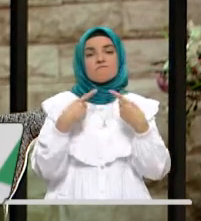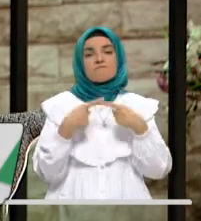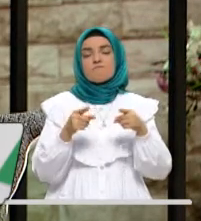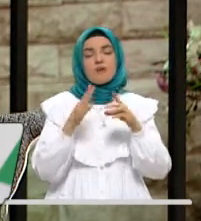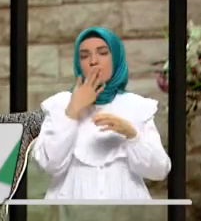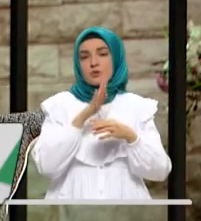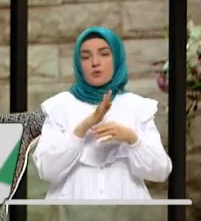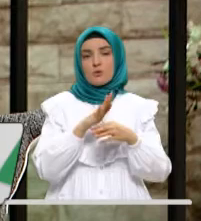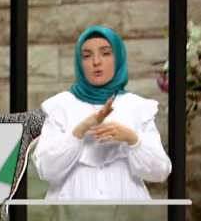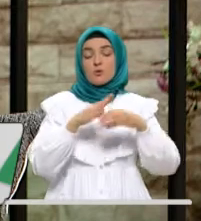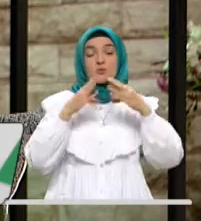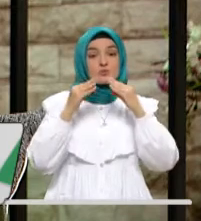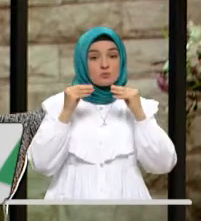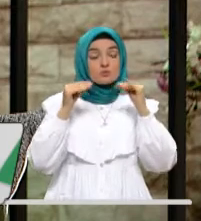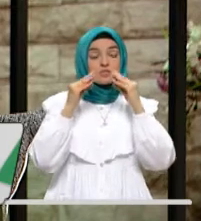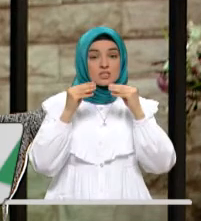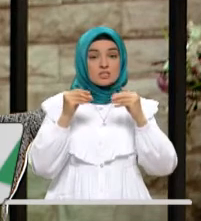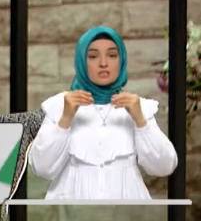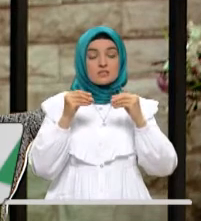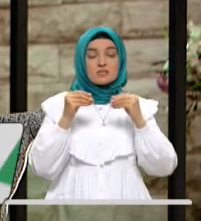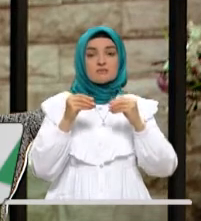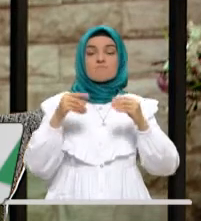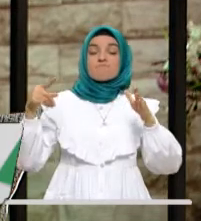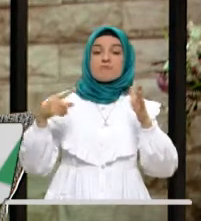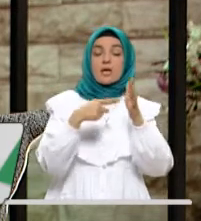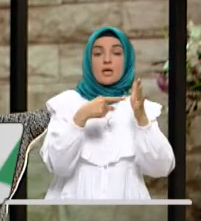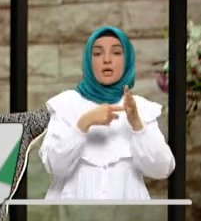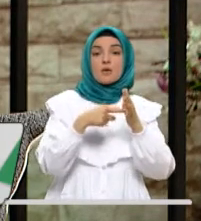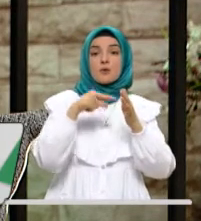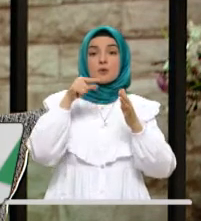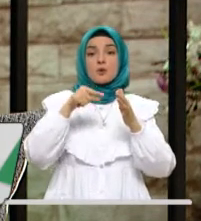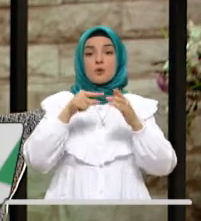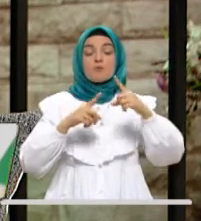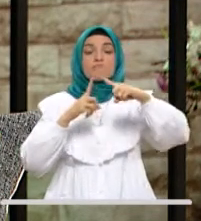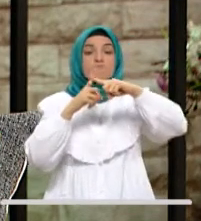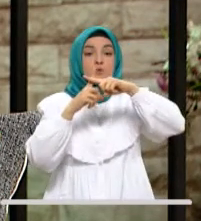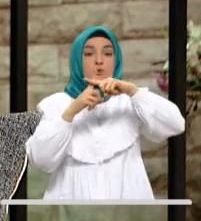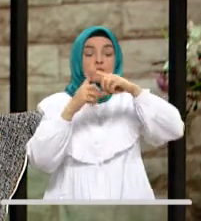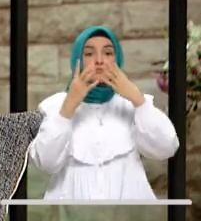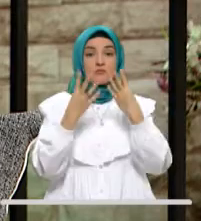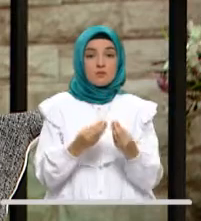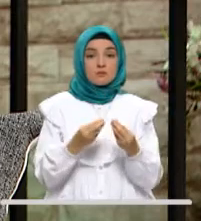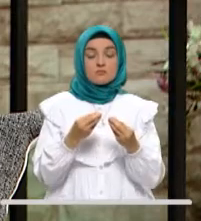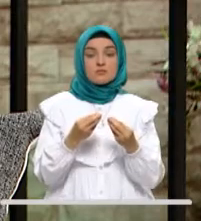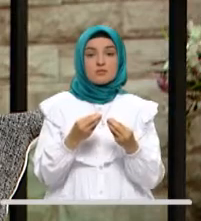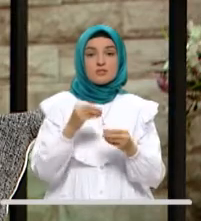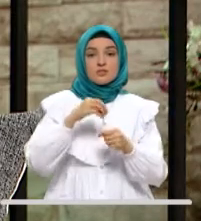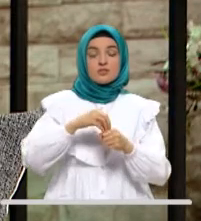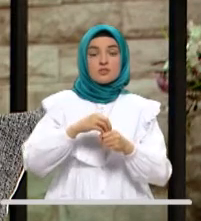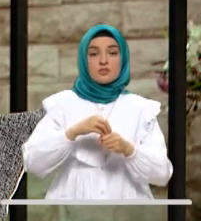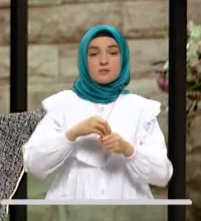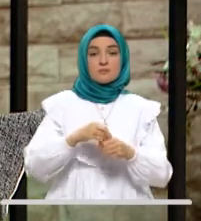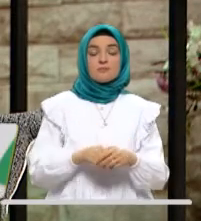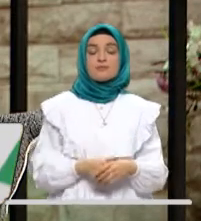etmez. Yumuşatıcının işleyiş amacı pozitif yükle yüklenmek. Yani ürün pozitif